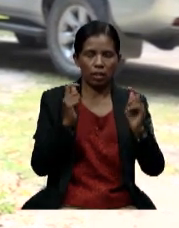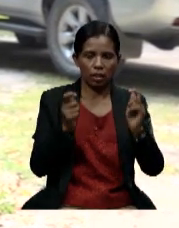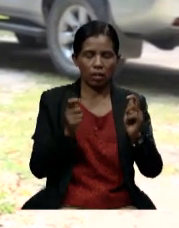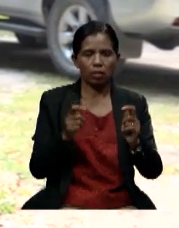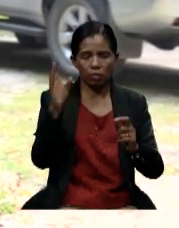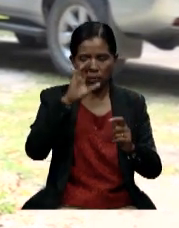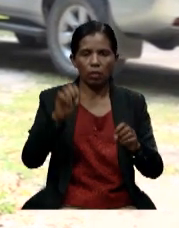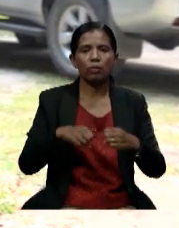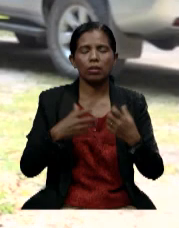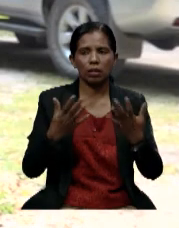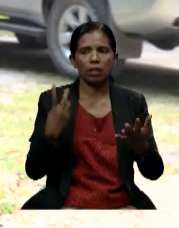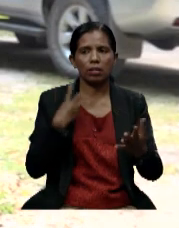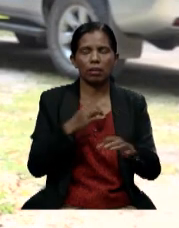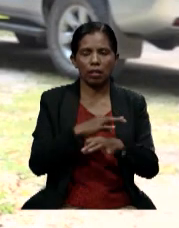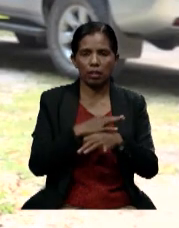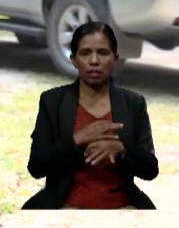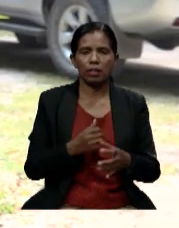buka meus unsa parita bel hadiah mas